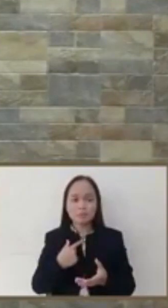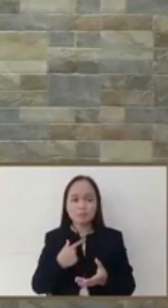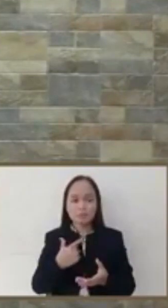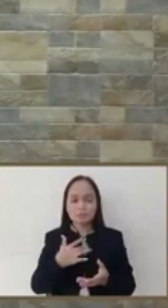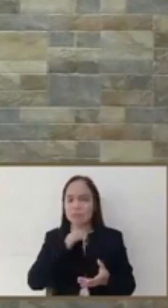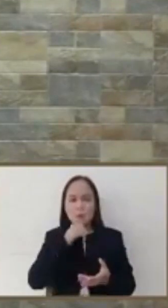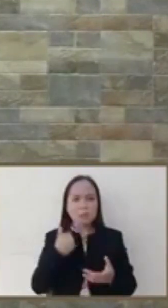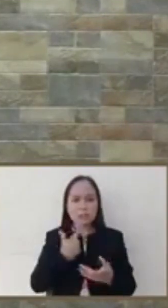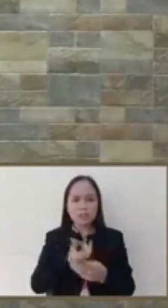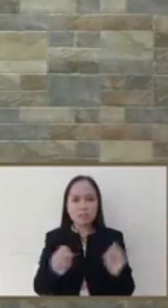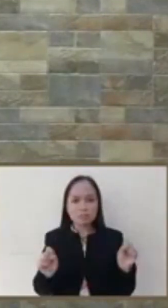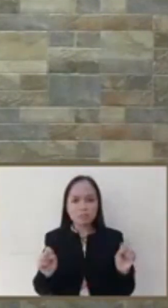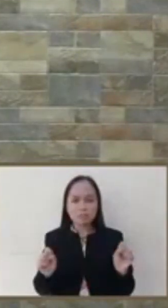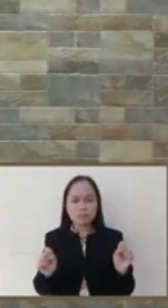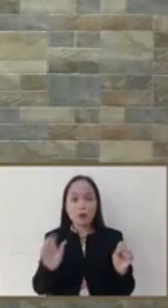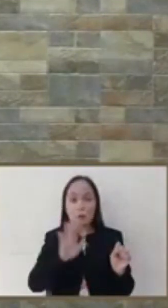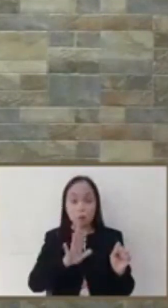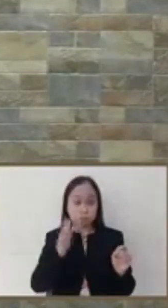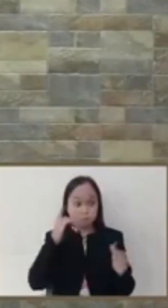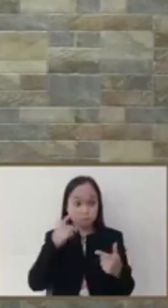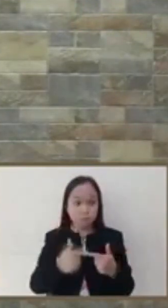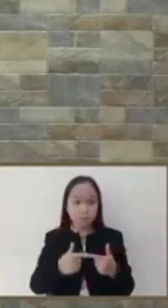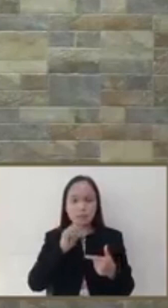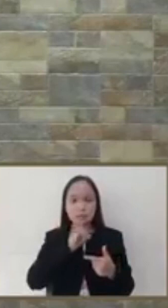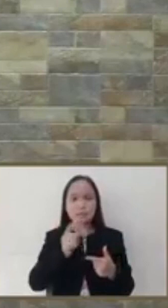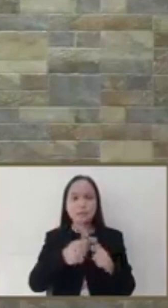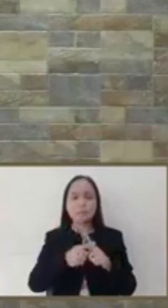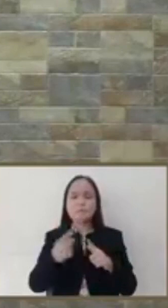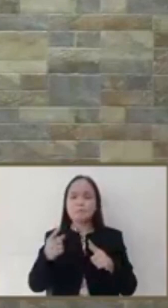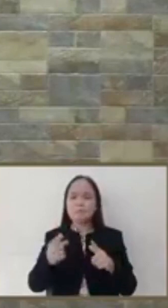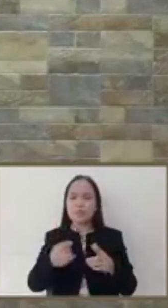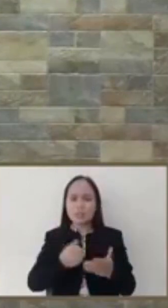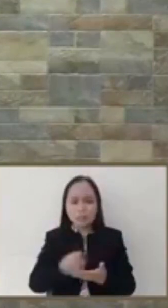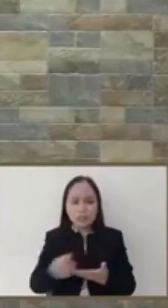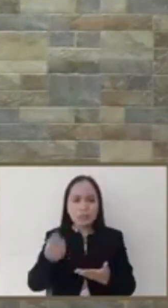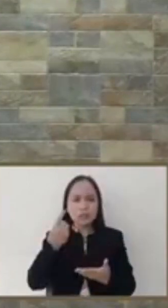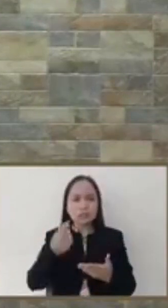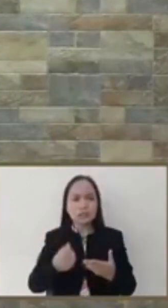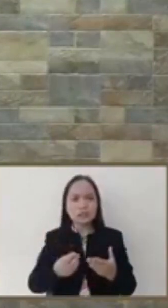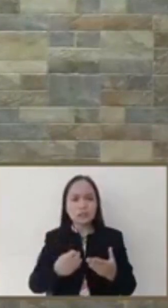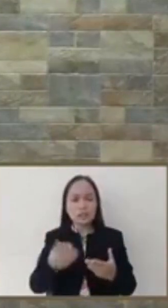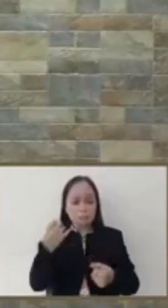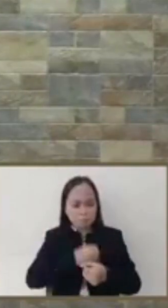save. Your goal is to invest in your family.